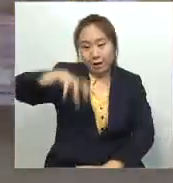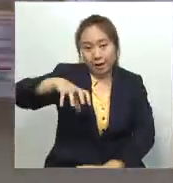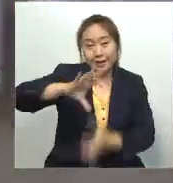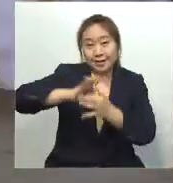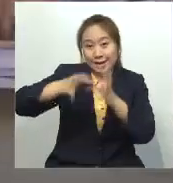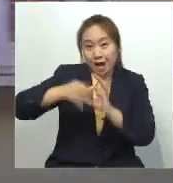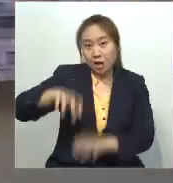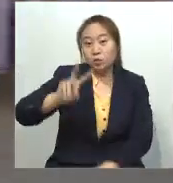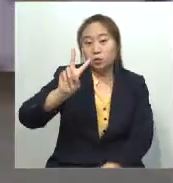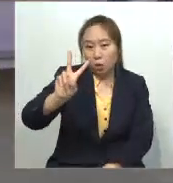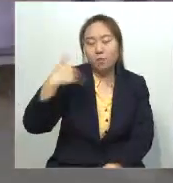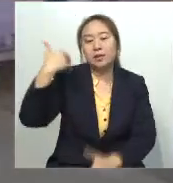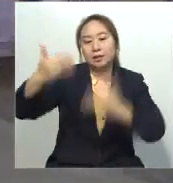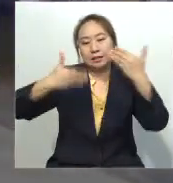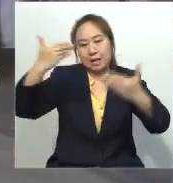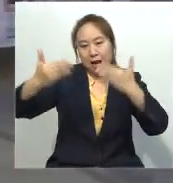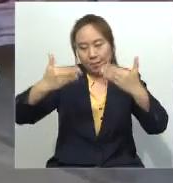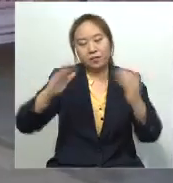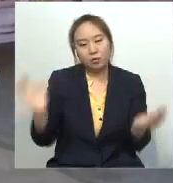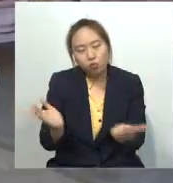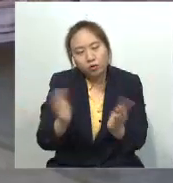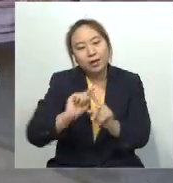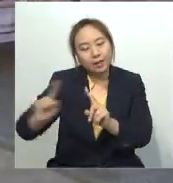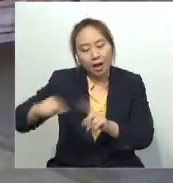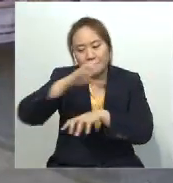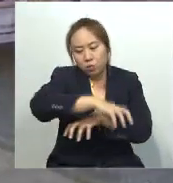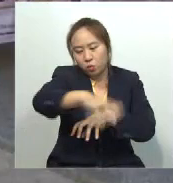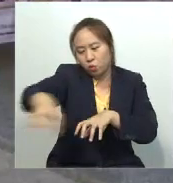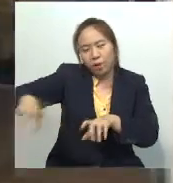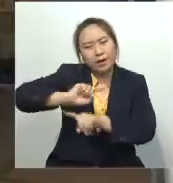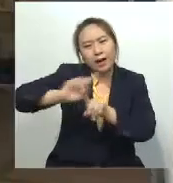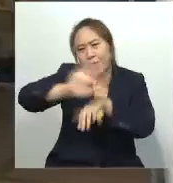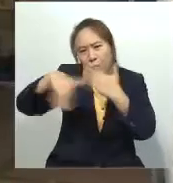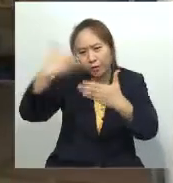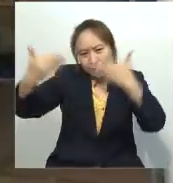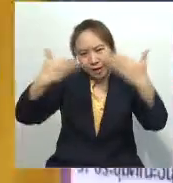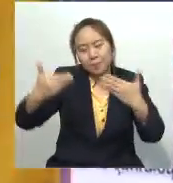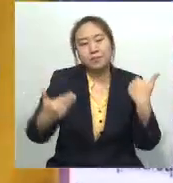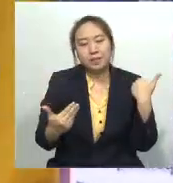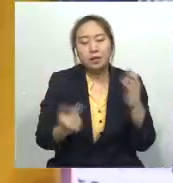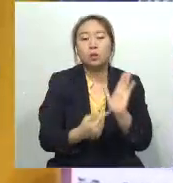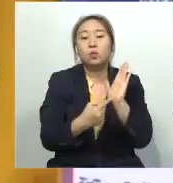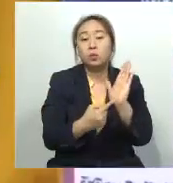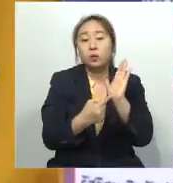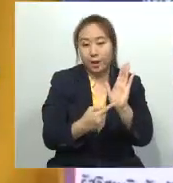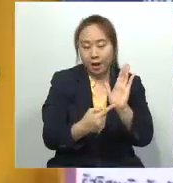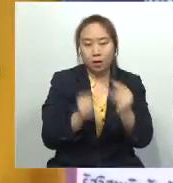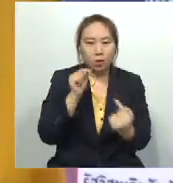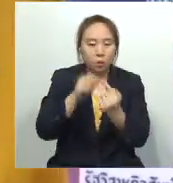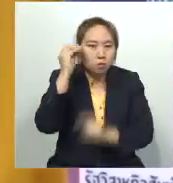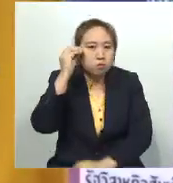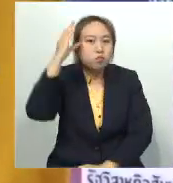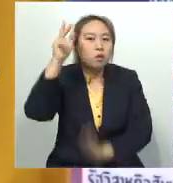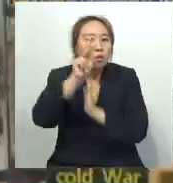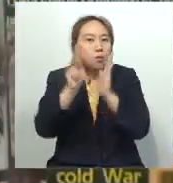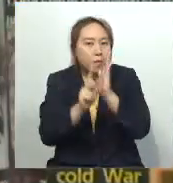เวท2ก็มีการจัดกิจกรรมสนับสนุนการจัดงานมากมายของทุกหน่วยงานในสังกัดนะครับอย่างเช่นการให้ความรู้ด้านกฎหมายแรงง